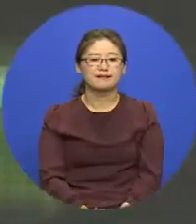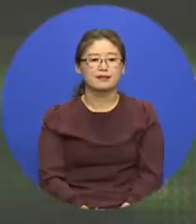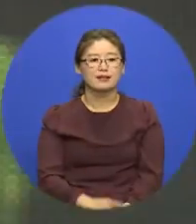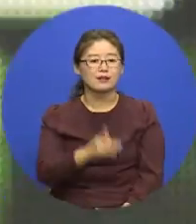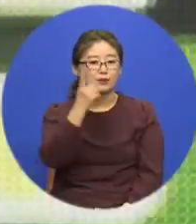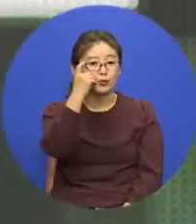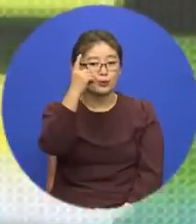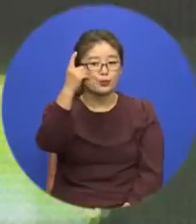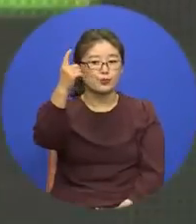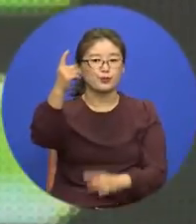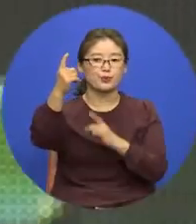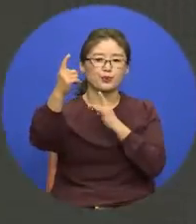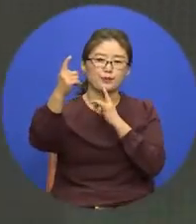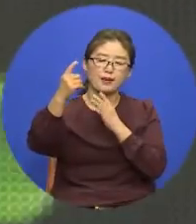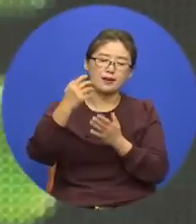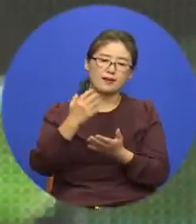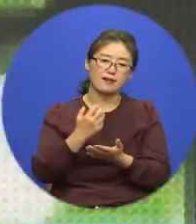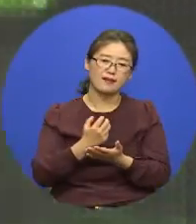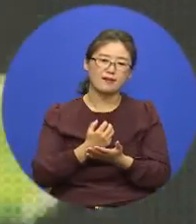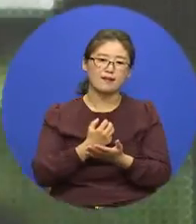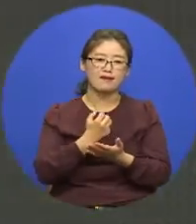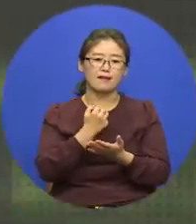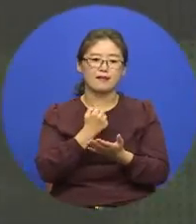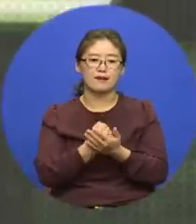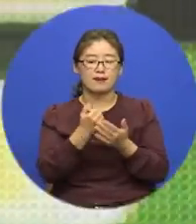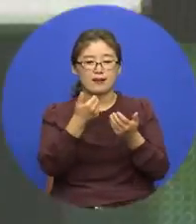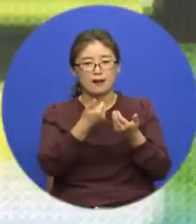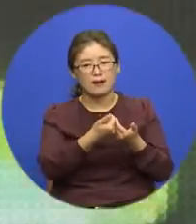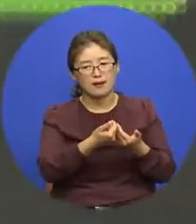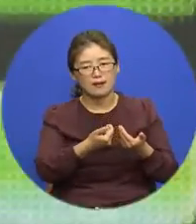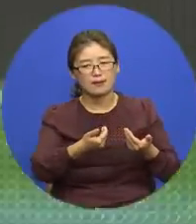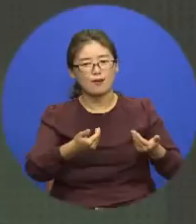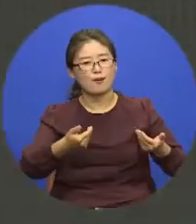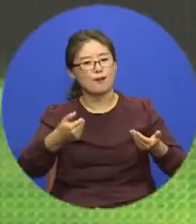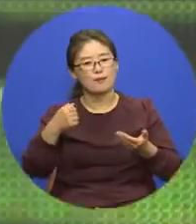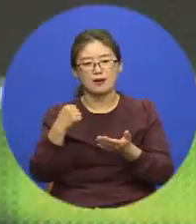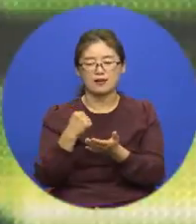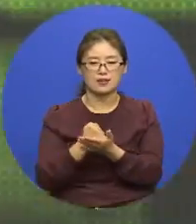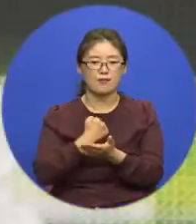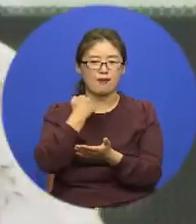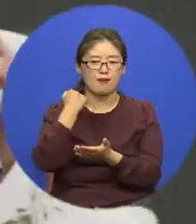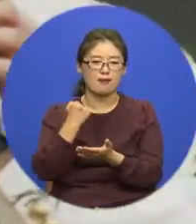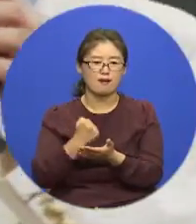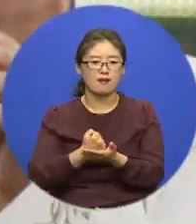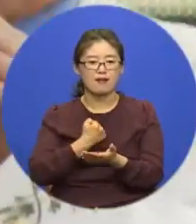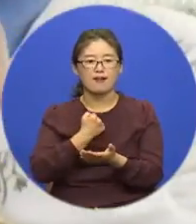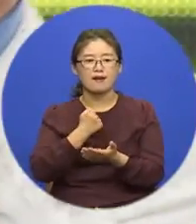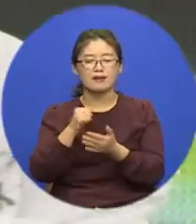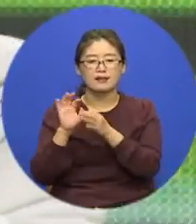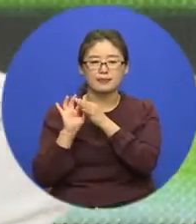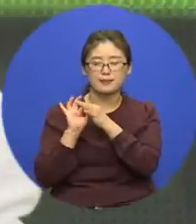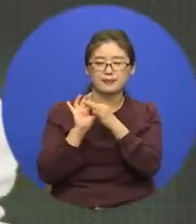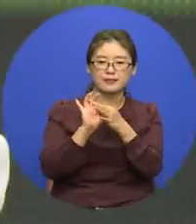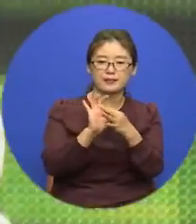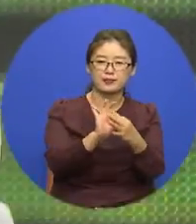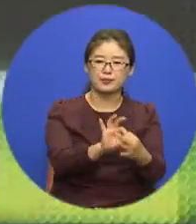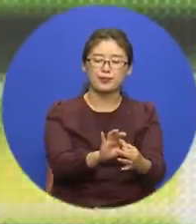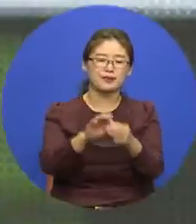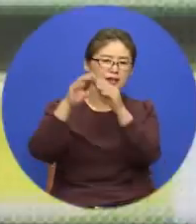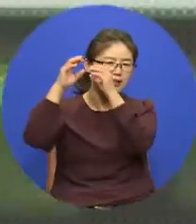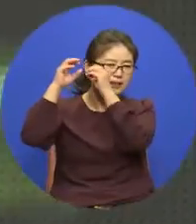모나리자 추억만을 간직한 참 떠나기는 너무 아쉬워.